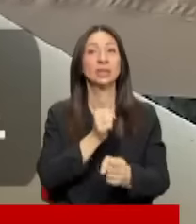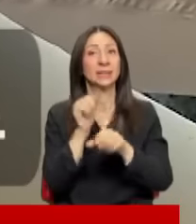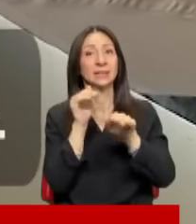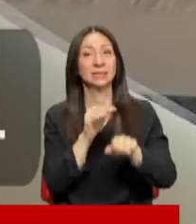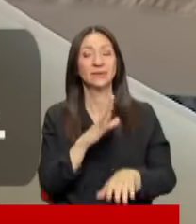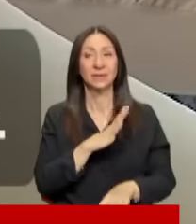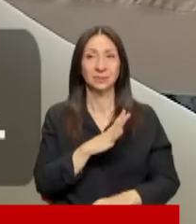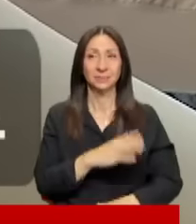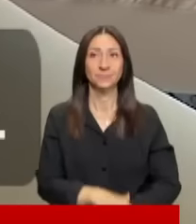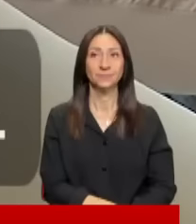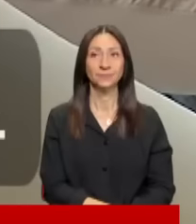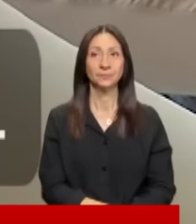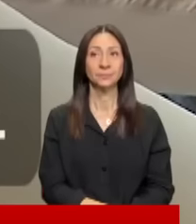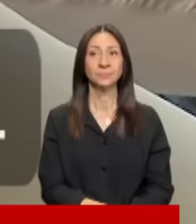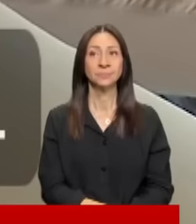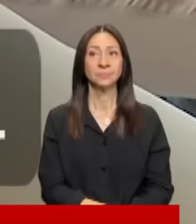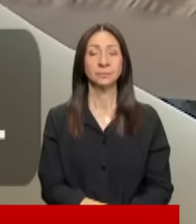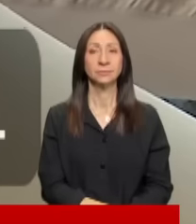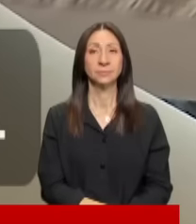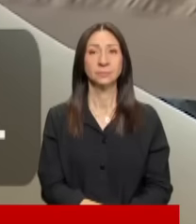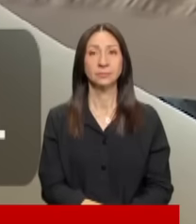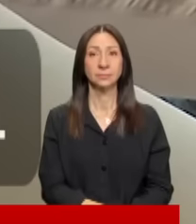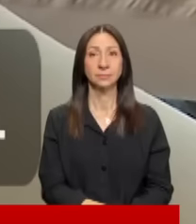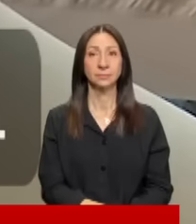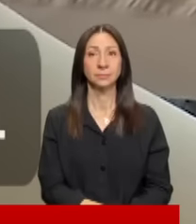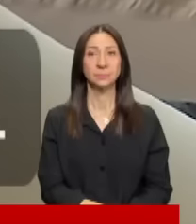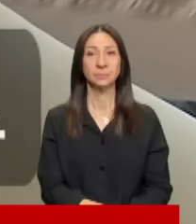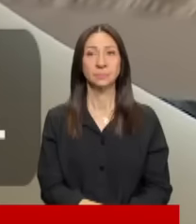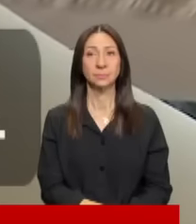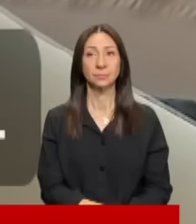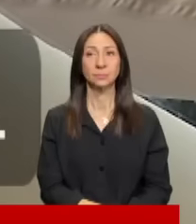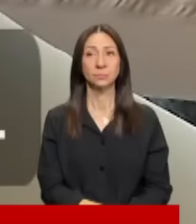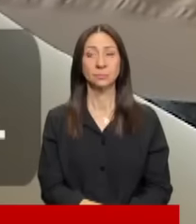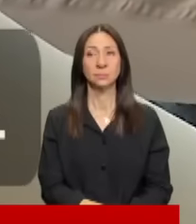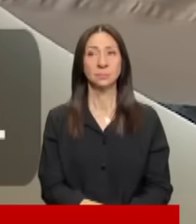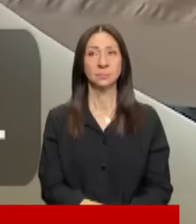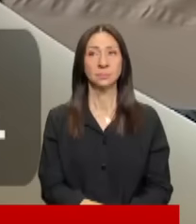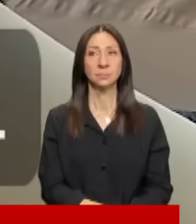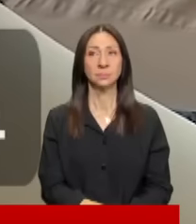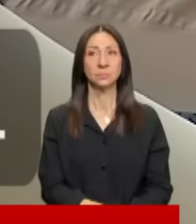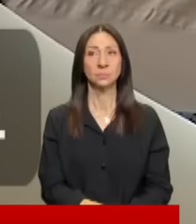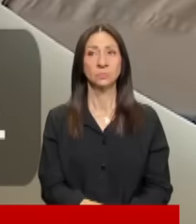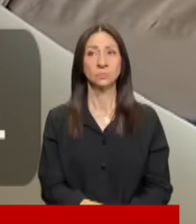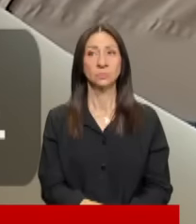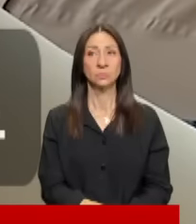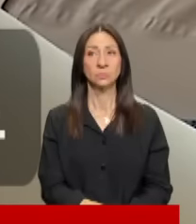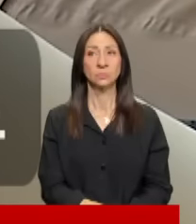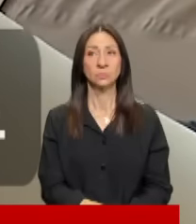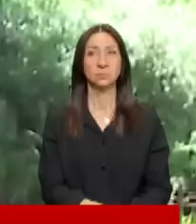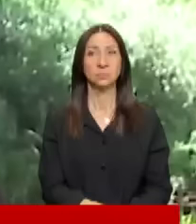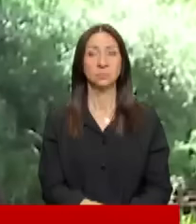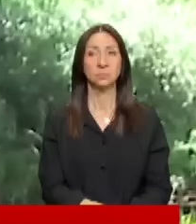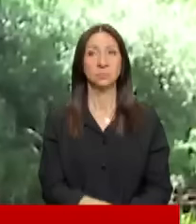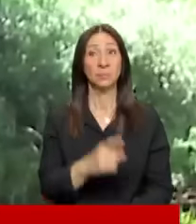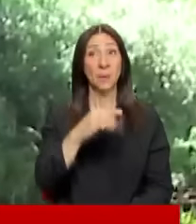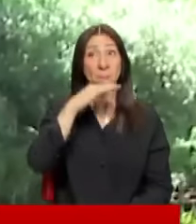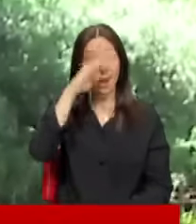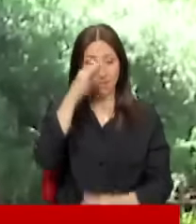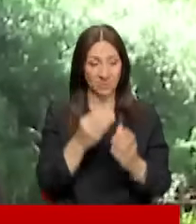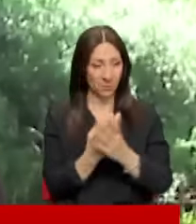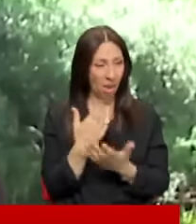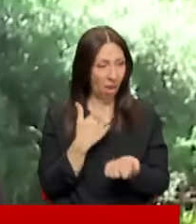vardı. Umarım hükümet yapmış olduğu bu hatadan döner. Taban maaş uygulamasını tekrar yeniden yürürlüğe koyarım. Bir bayram